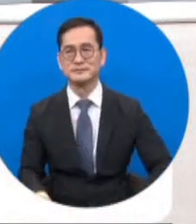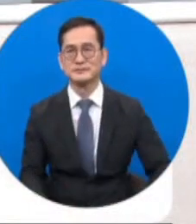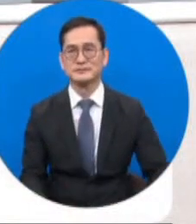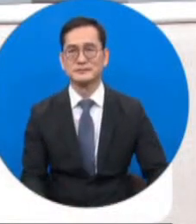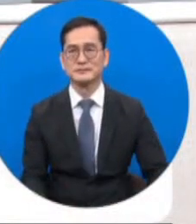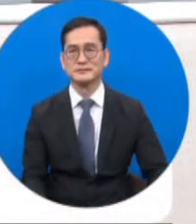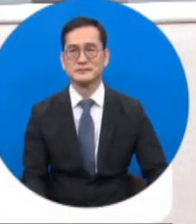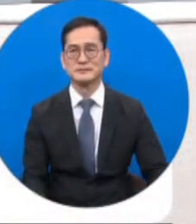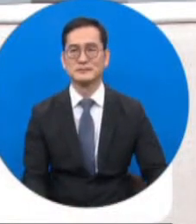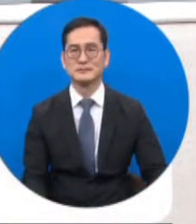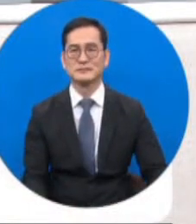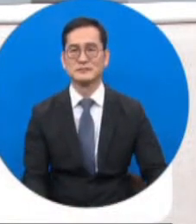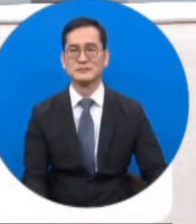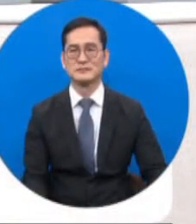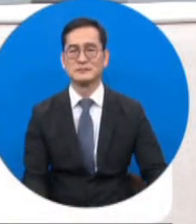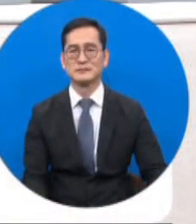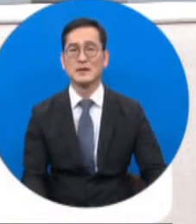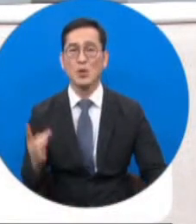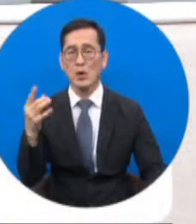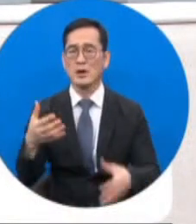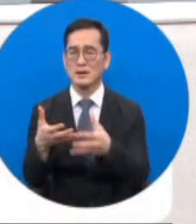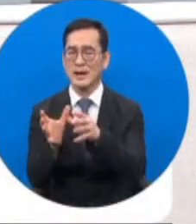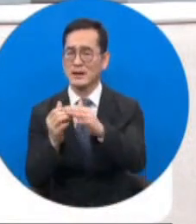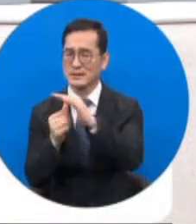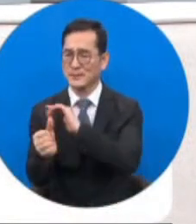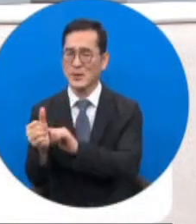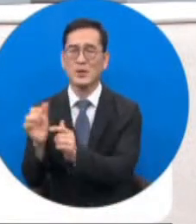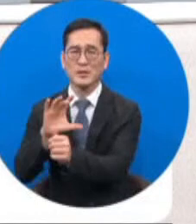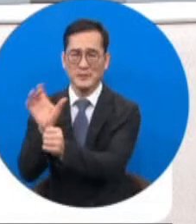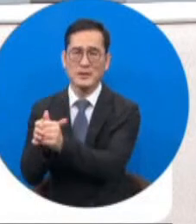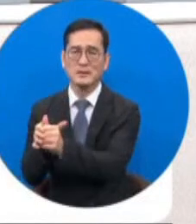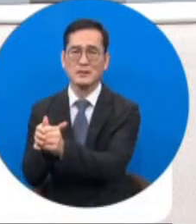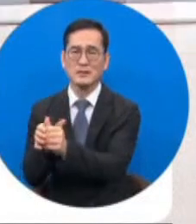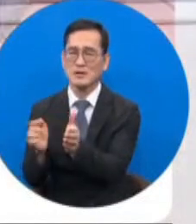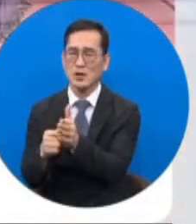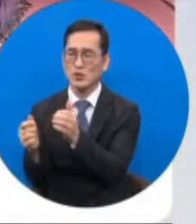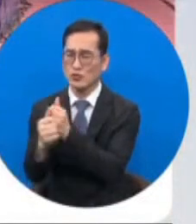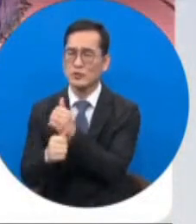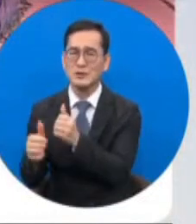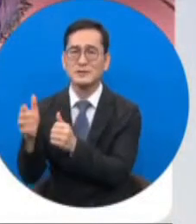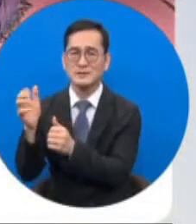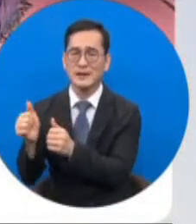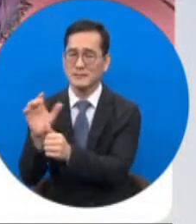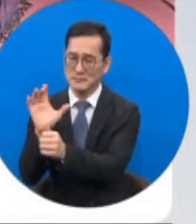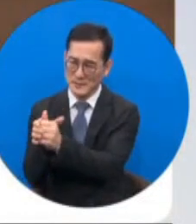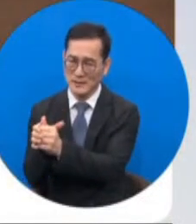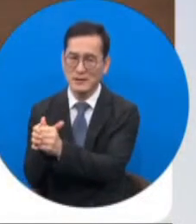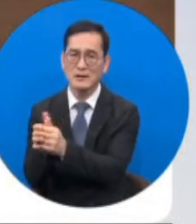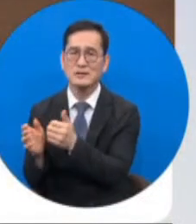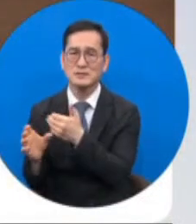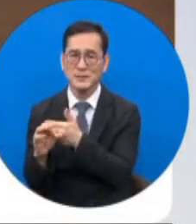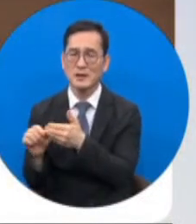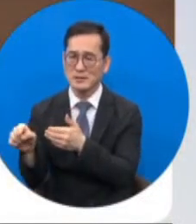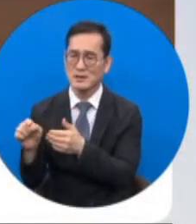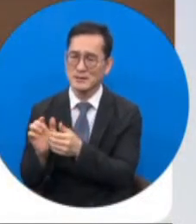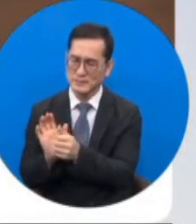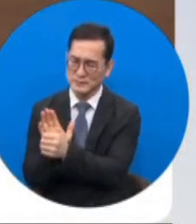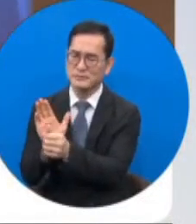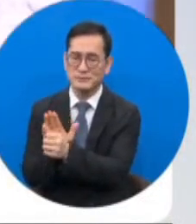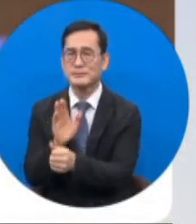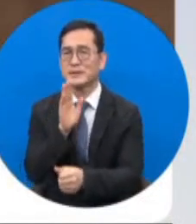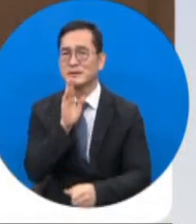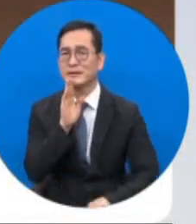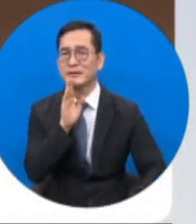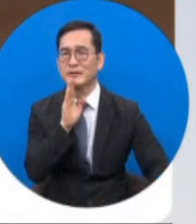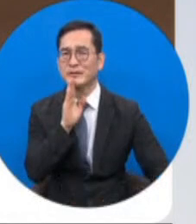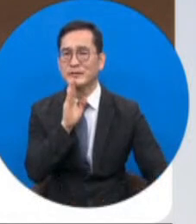의지가 관철될 수 있도록 도와주어야 함이 마땅하죠. 그렇지만 민주당 지도부가 박 위원장을